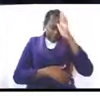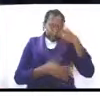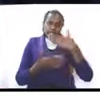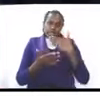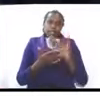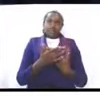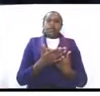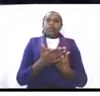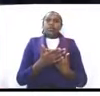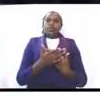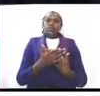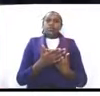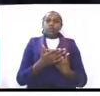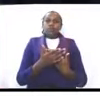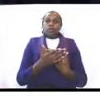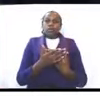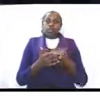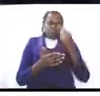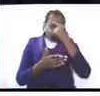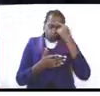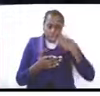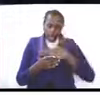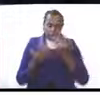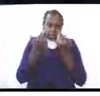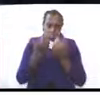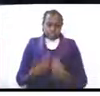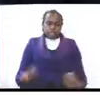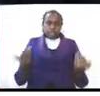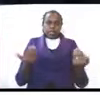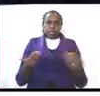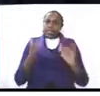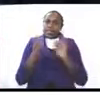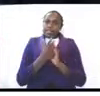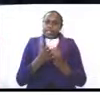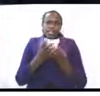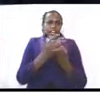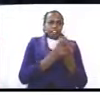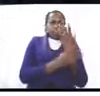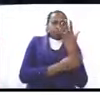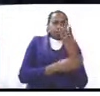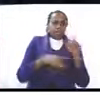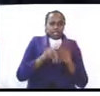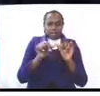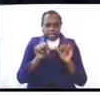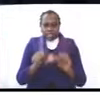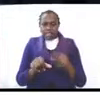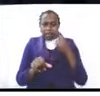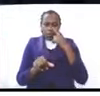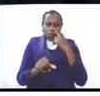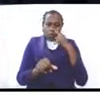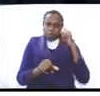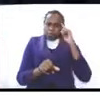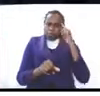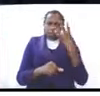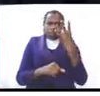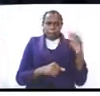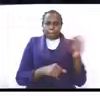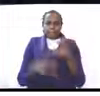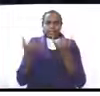asanti kwa watoto wetu ambao wamekuwa nyumbani kwa miezi inayoenda kufikia